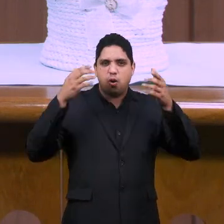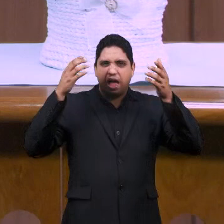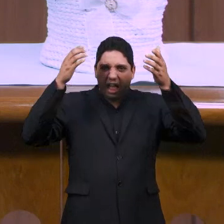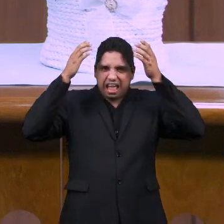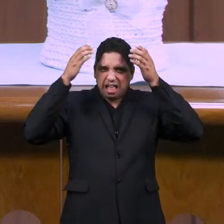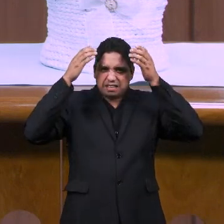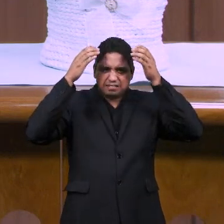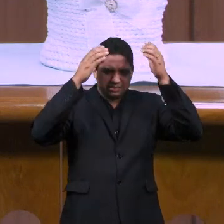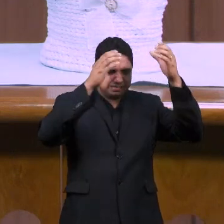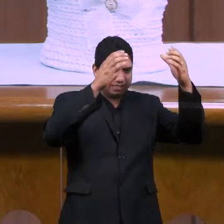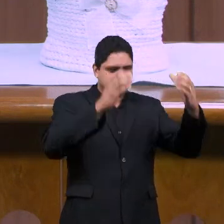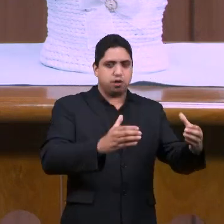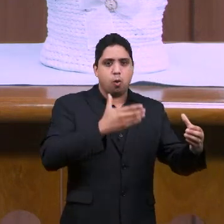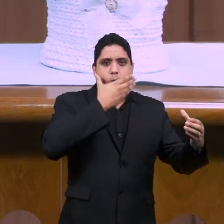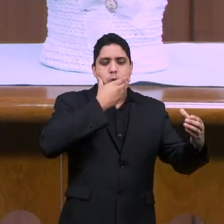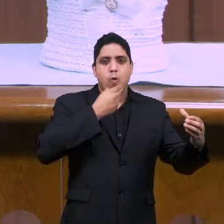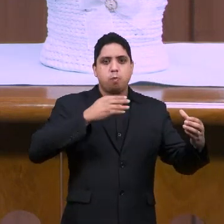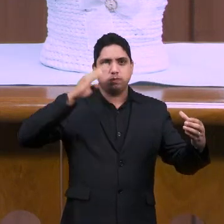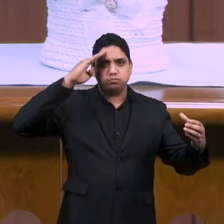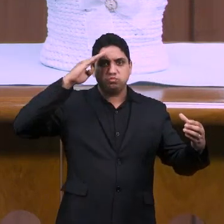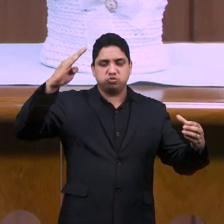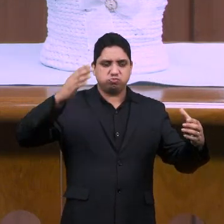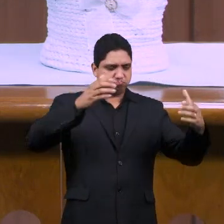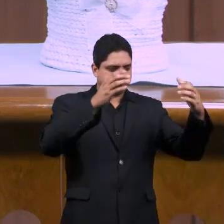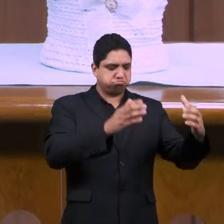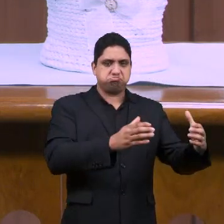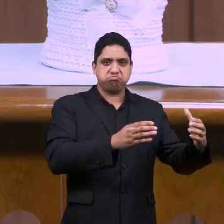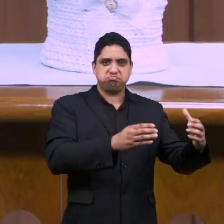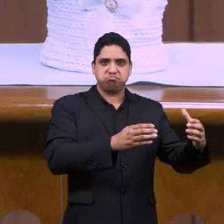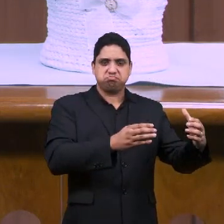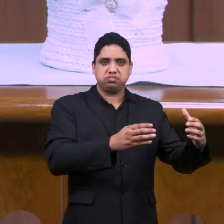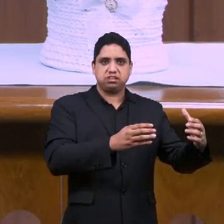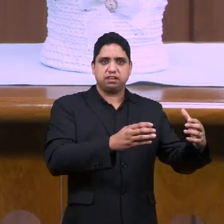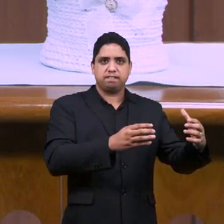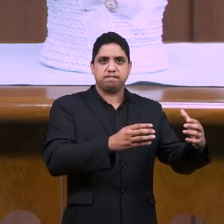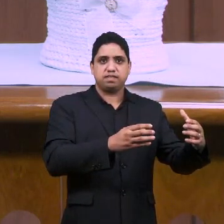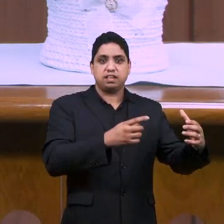il y avait un casque d'un soldat